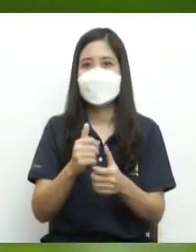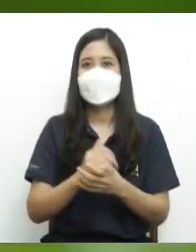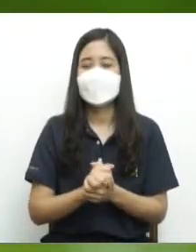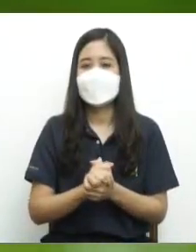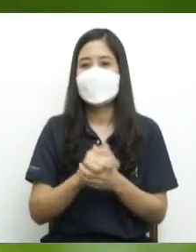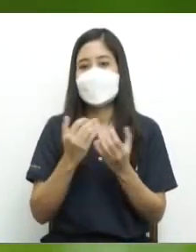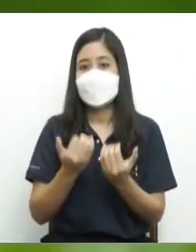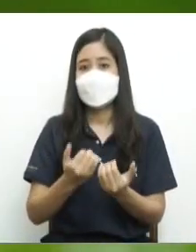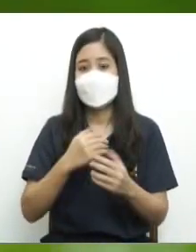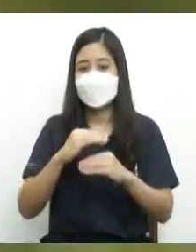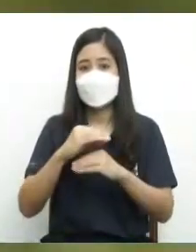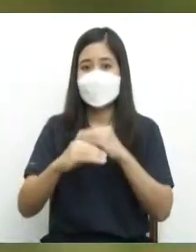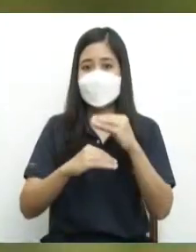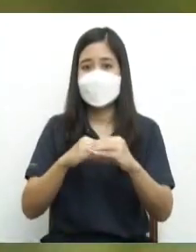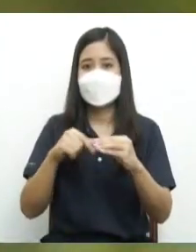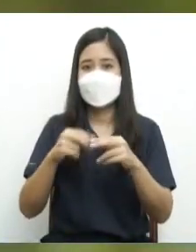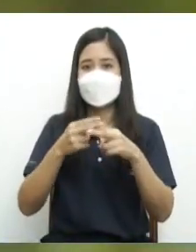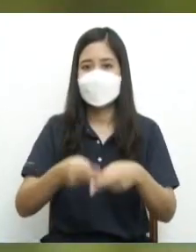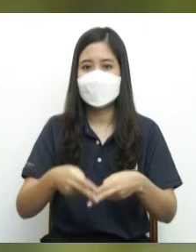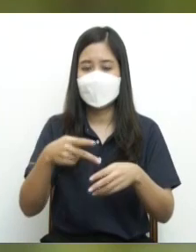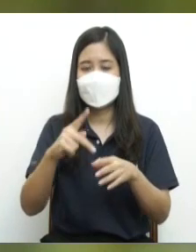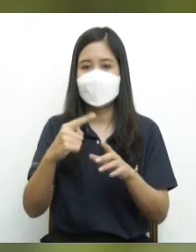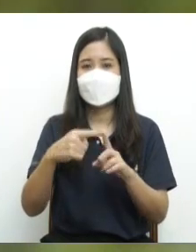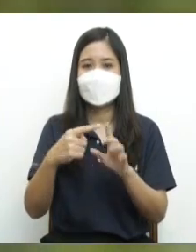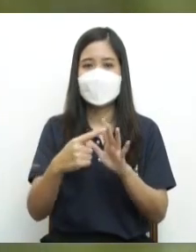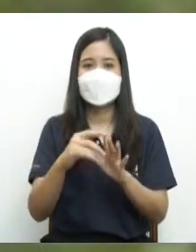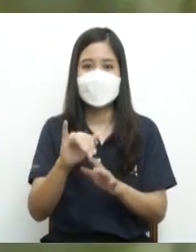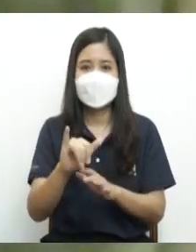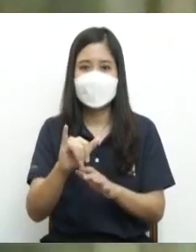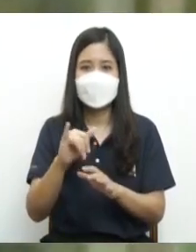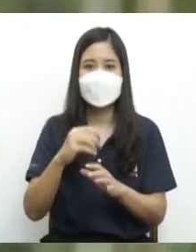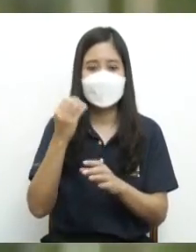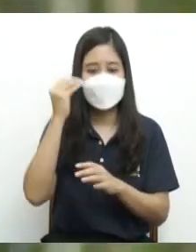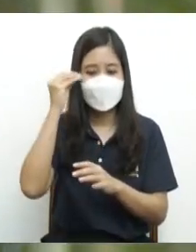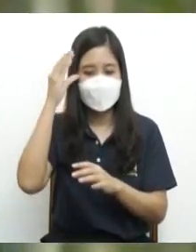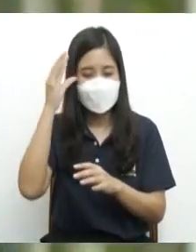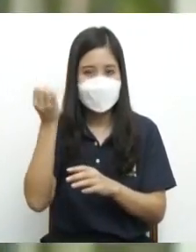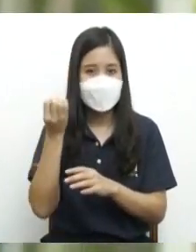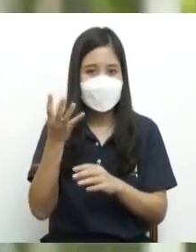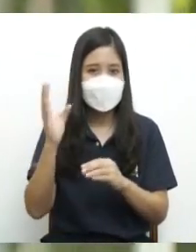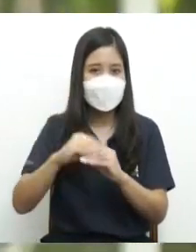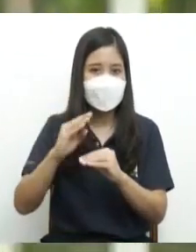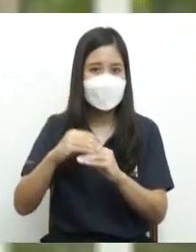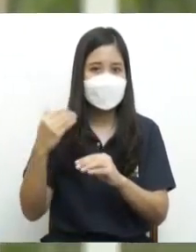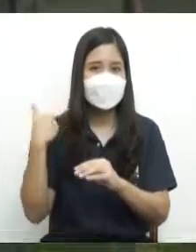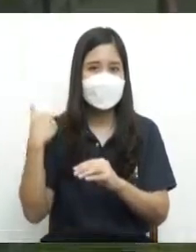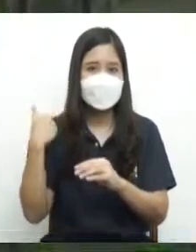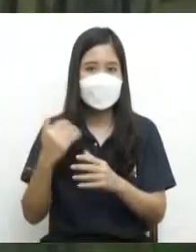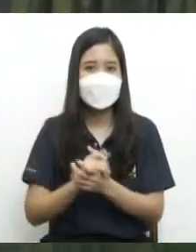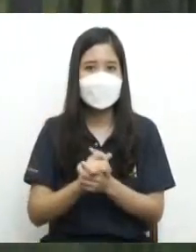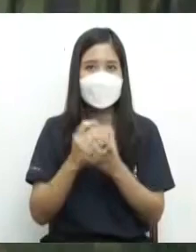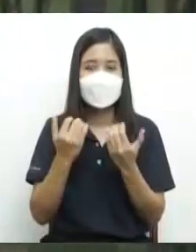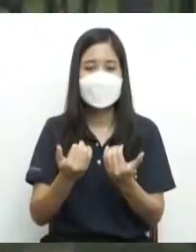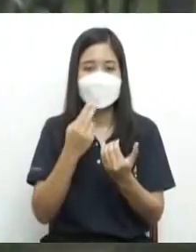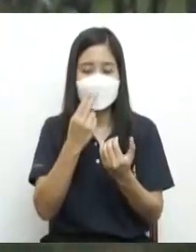านี้จะไปเพิ่มในเรื่องของผลผลิตเกษตรกรก็จะมีผลผลิตที่มากขึ้นการขายก็ได้ปริมาณที่เยอะขึ้นสูงขึ้นแล้วก็พอผลผลิต